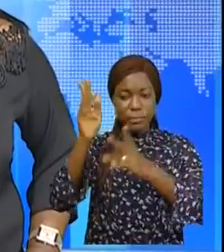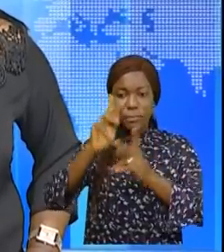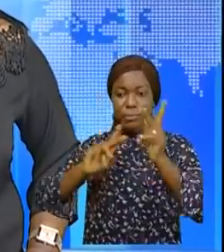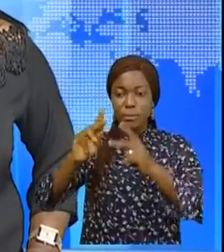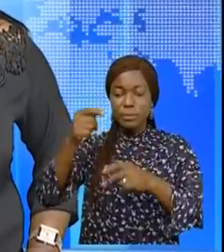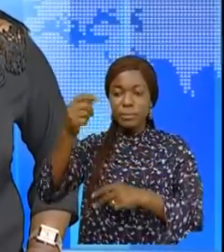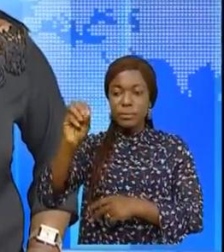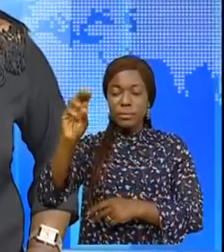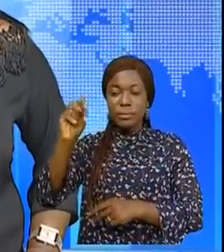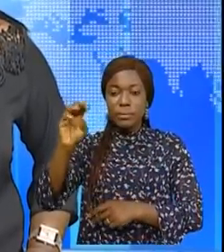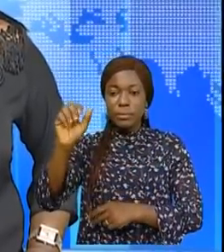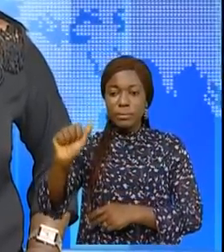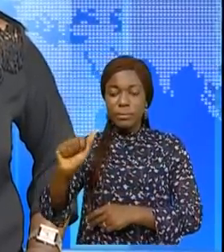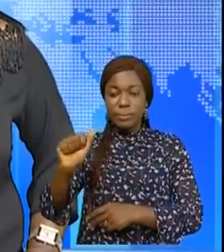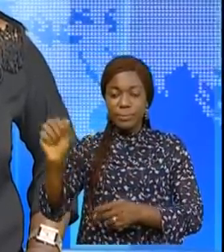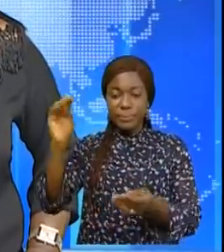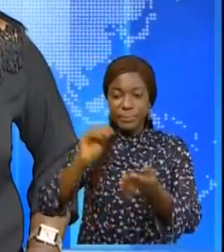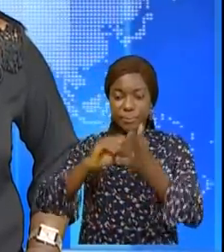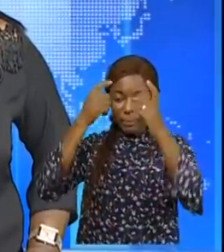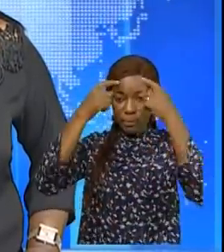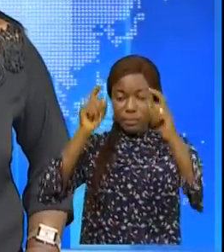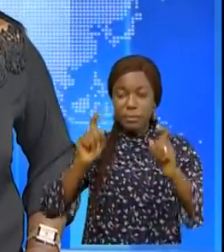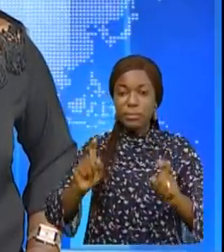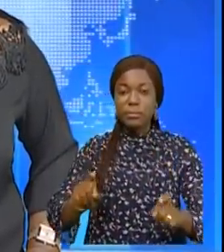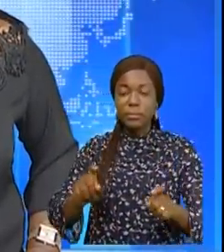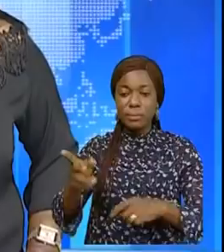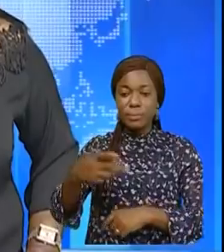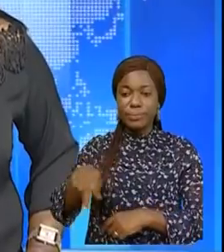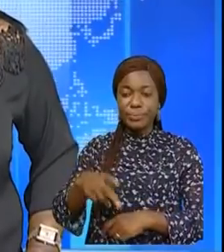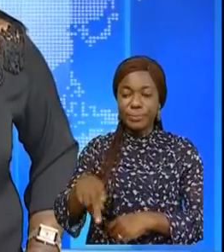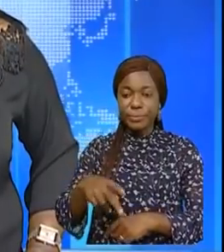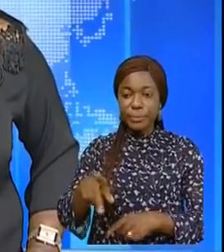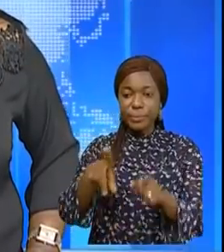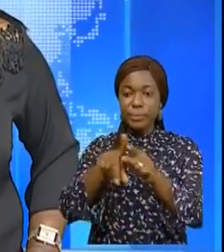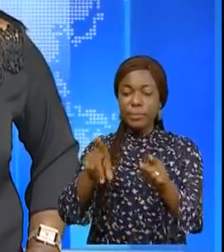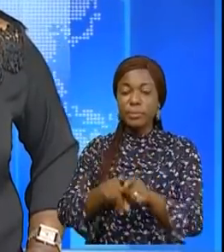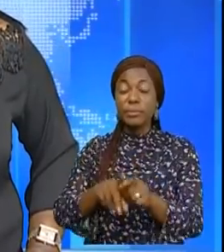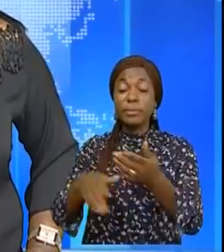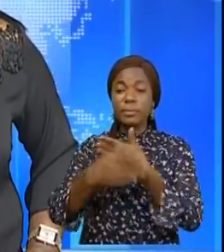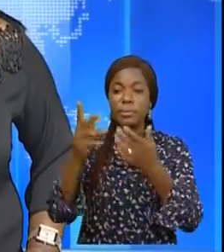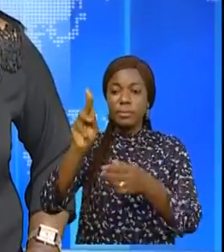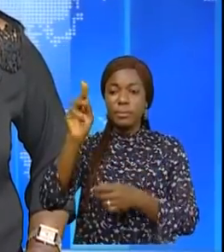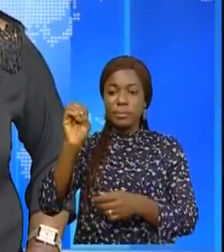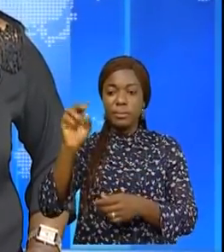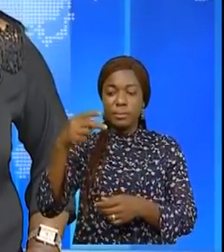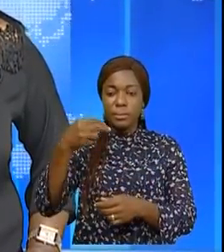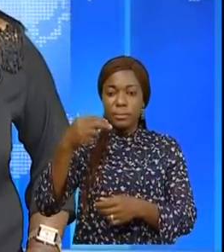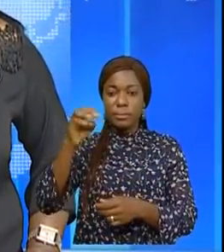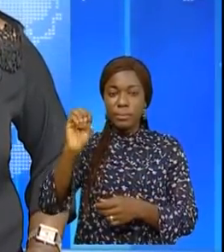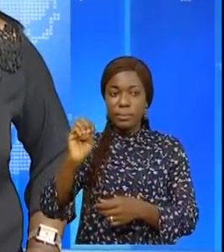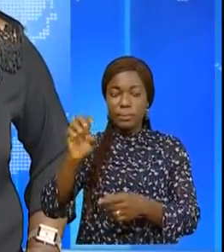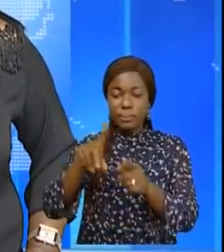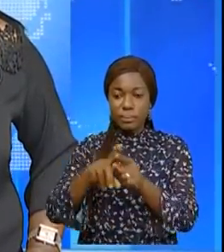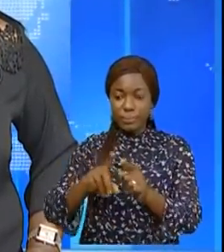éventuelle éruption volcanique et décision des autorités provinciales. La ville de Kenge est menacée par des têtes d'érosion.